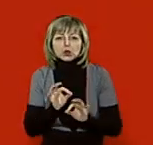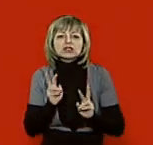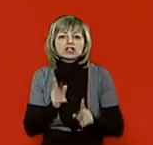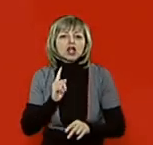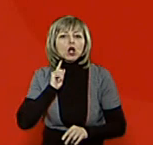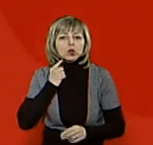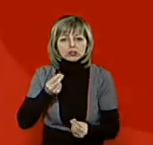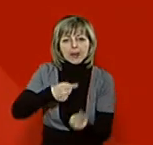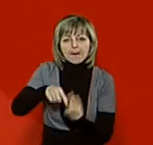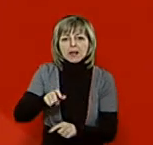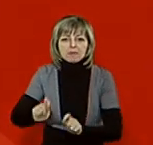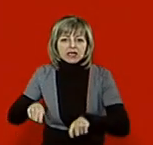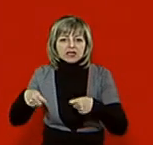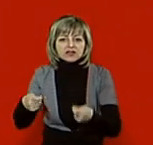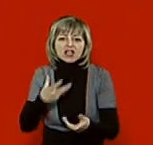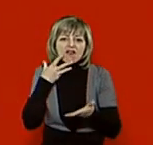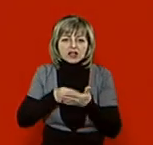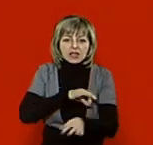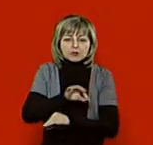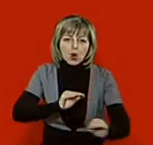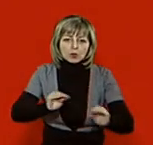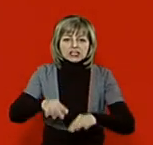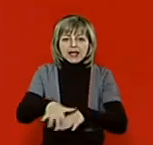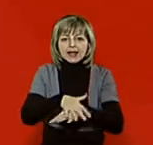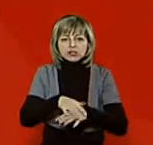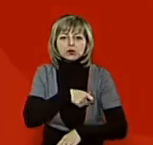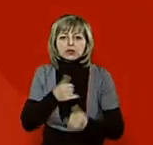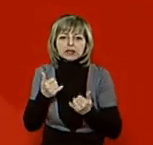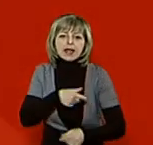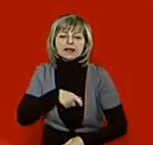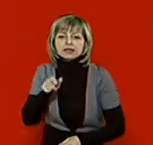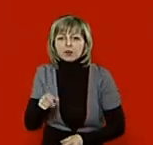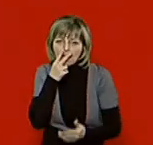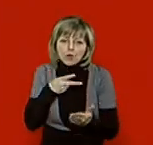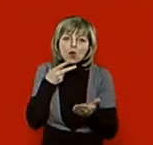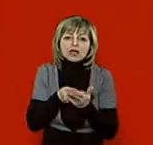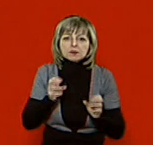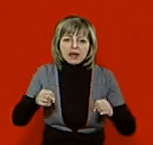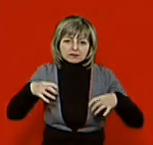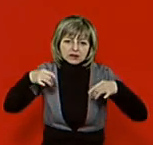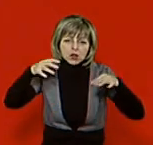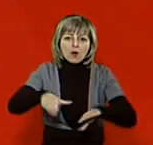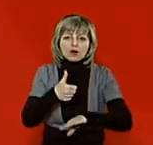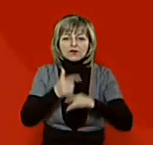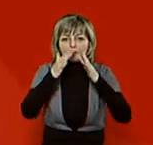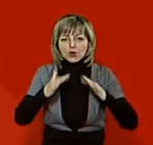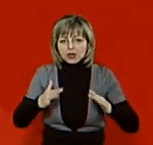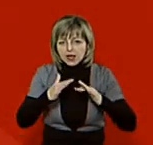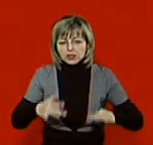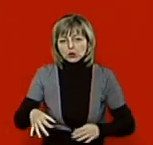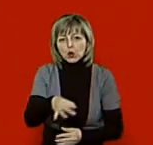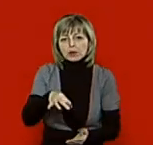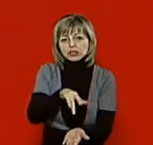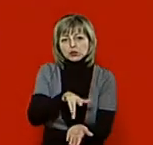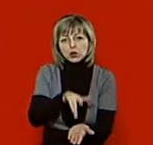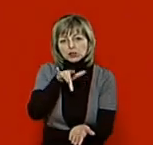як луцькі підприємці передавали власний проект з облаштування ринку депутатам та покажемо, як засвітили головну ялинку обласного